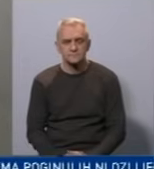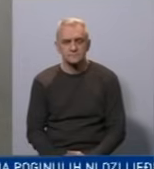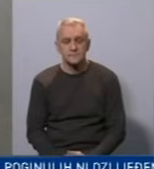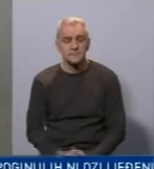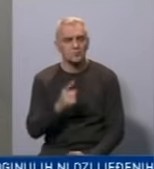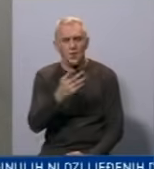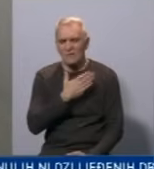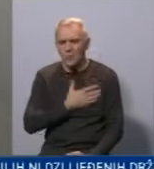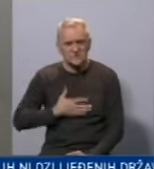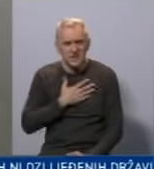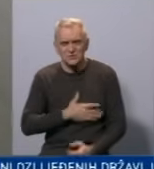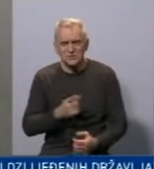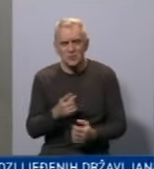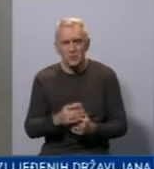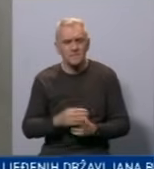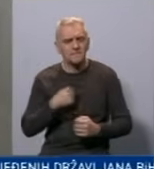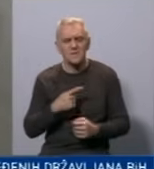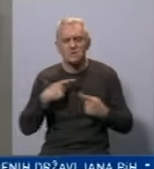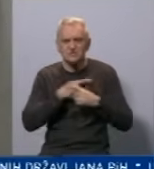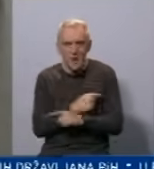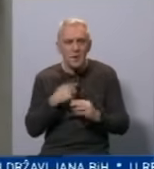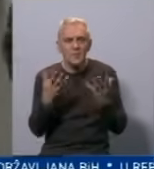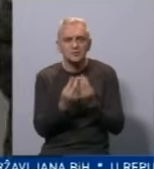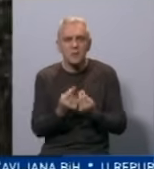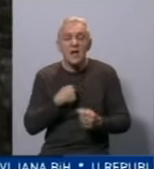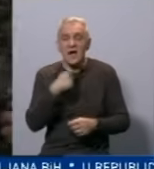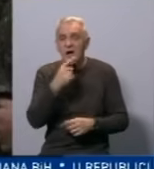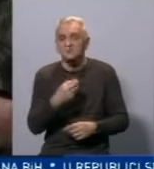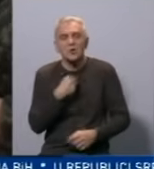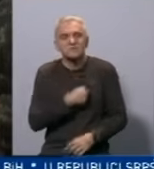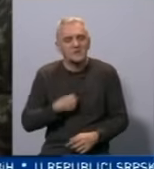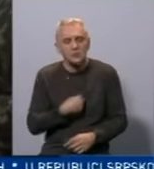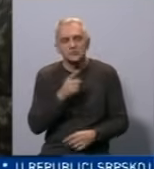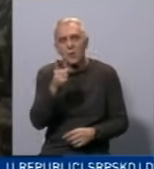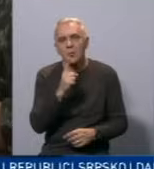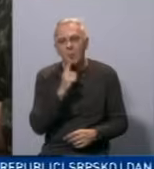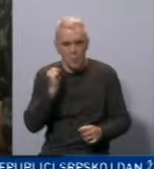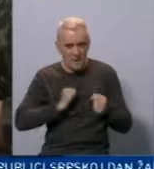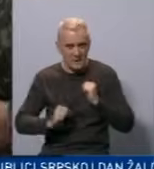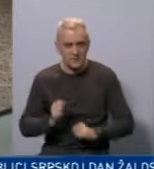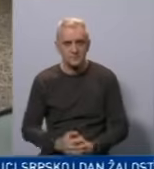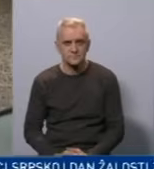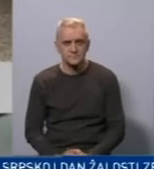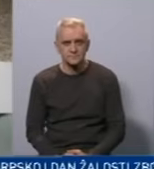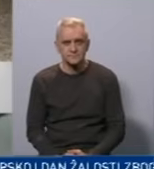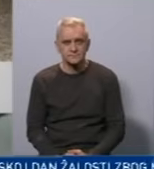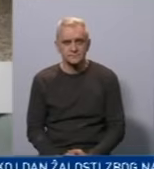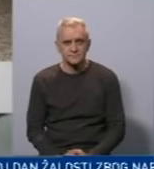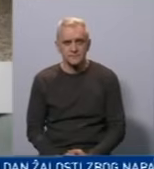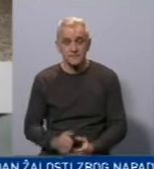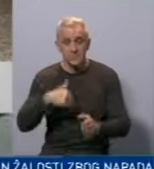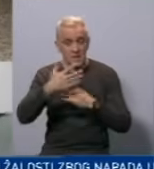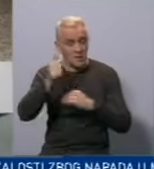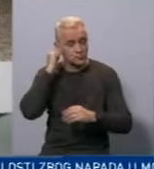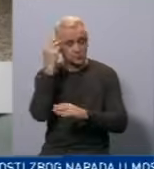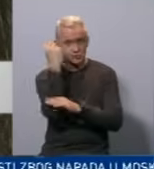Ovo je strašna tragedija. Žalimo zajedno i naravno izražavamo saučešće onima koji pati. Nakon